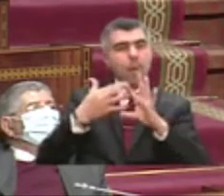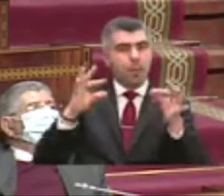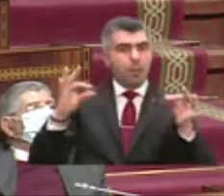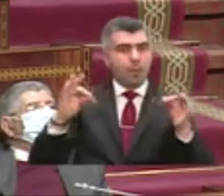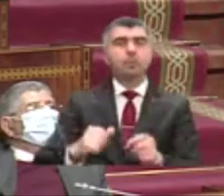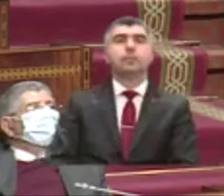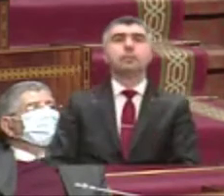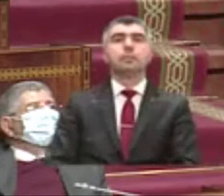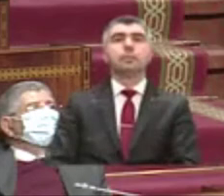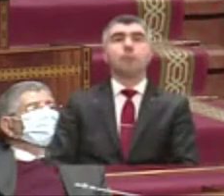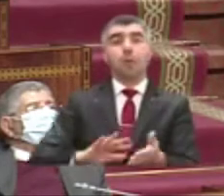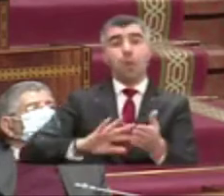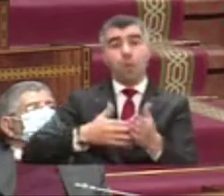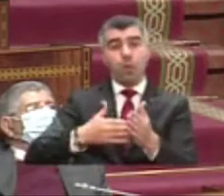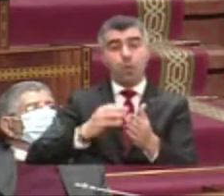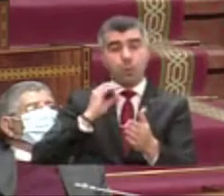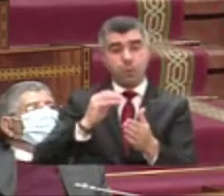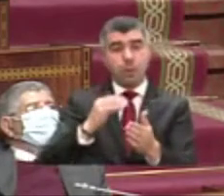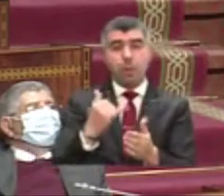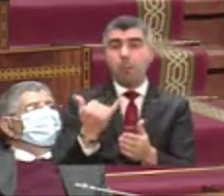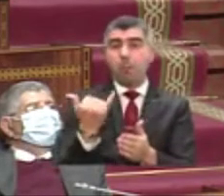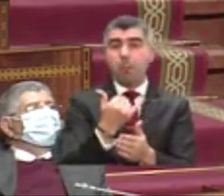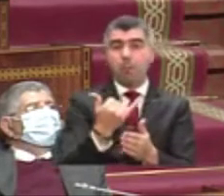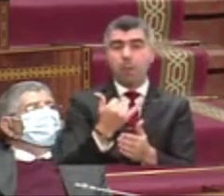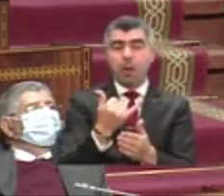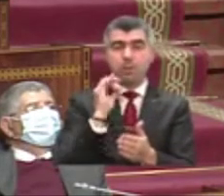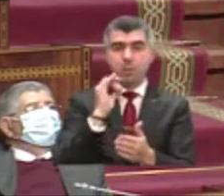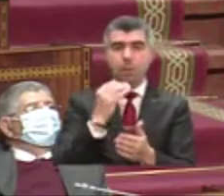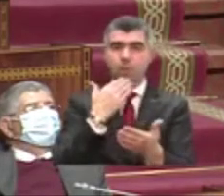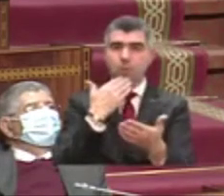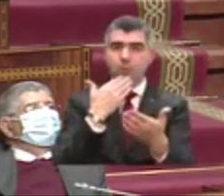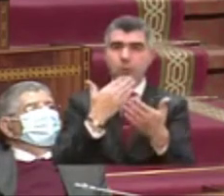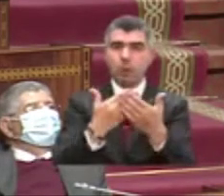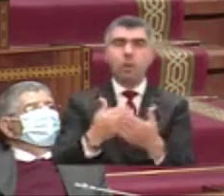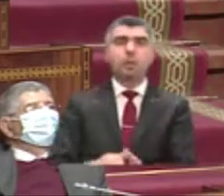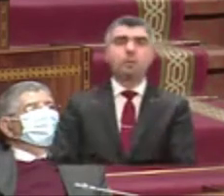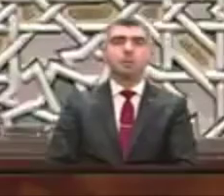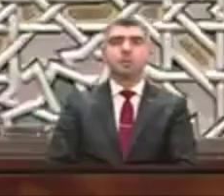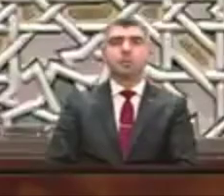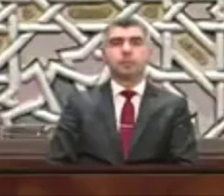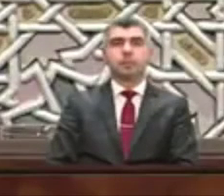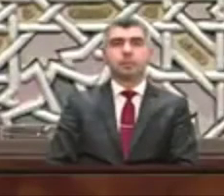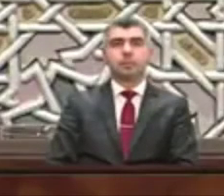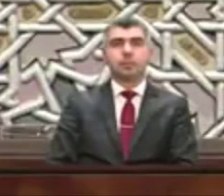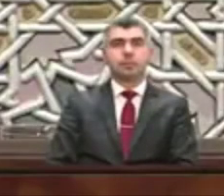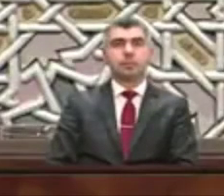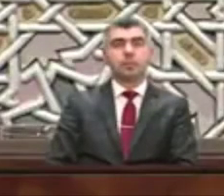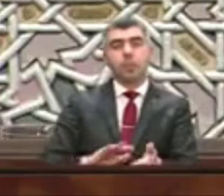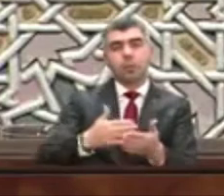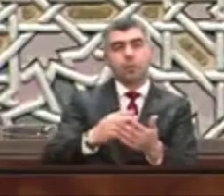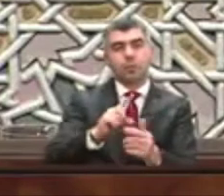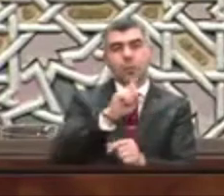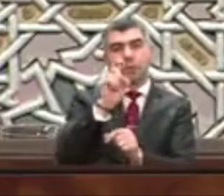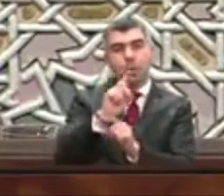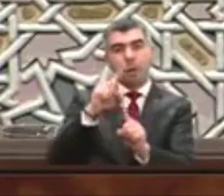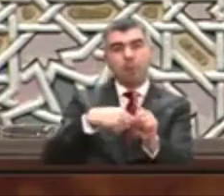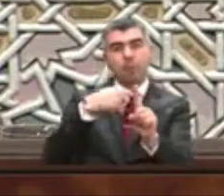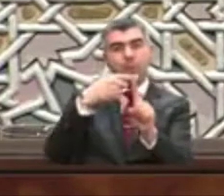الطرقية رصيد ديال المغاربة كاملين، يجب المحافظة عليها. وشكرا. شكرا سيد النائب المحترم. هل هناك من تعقيب إضافي آخر في